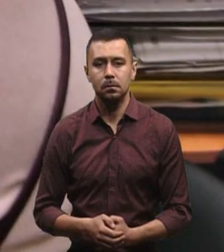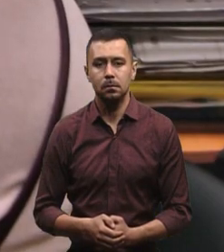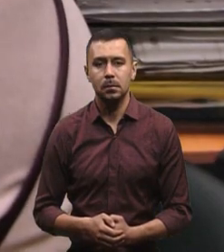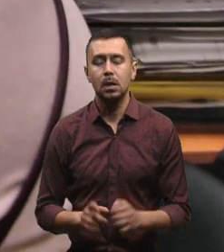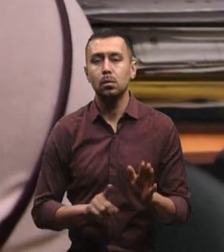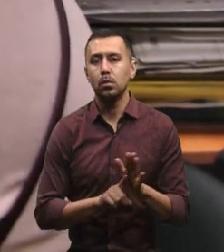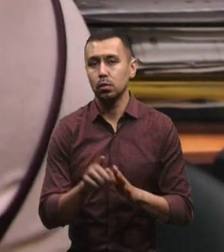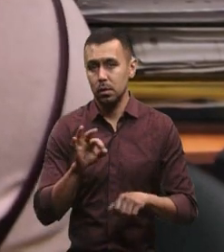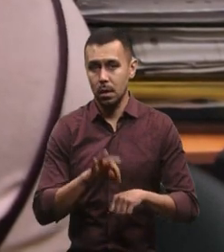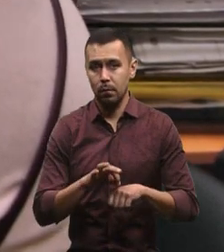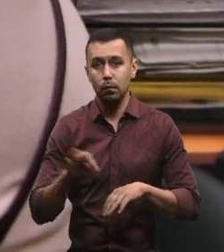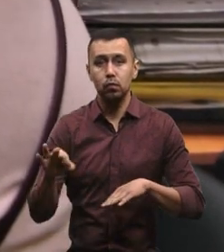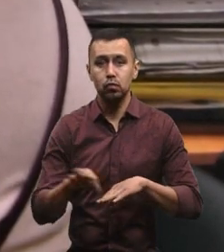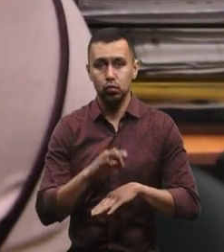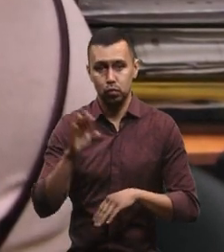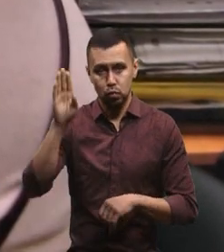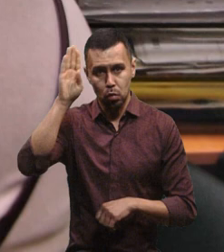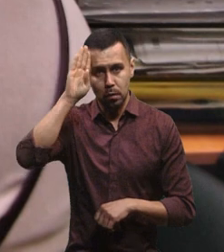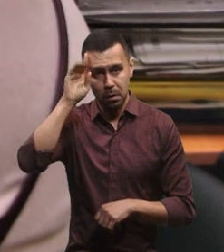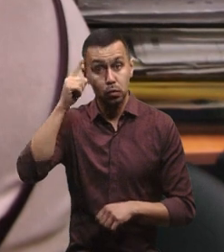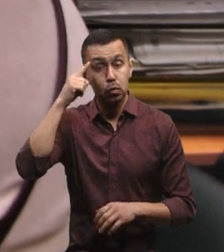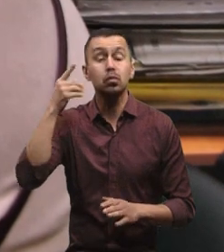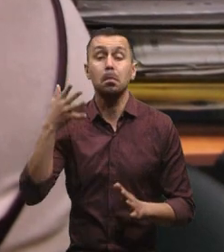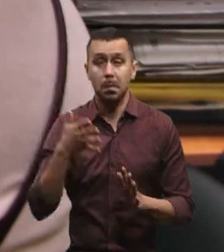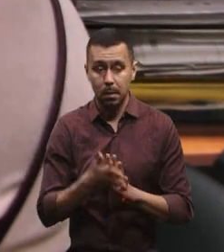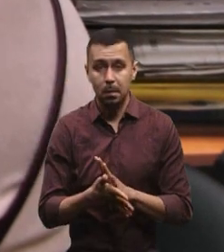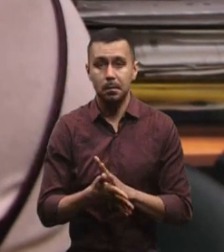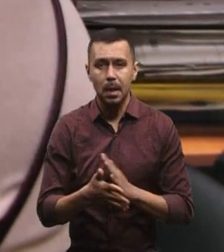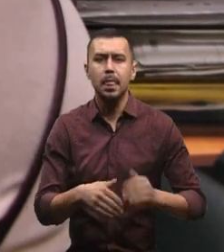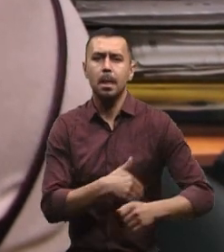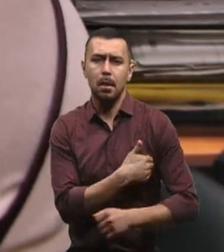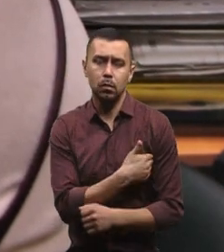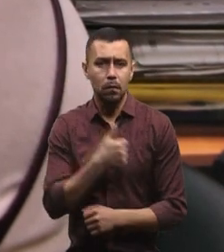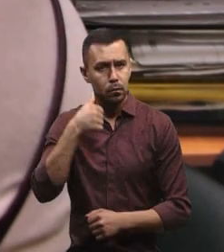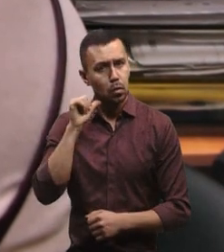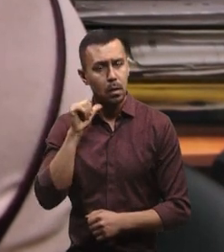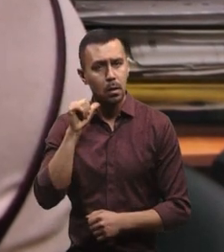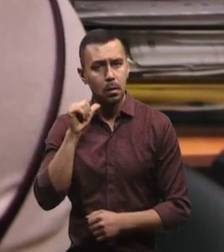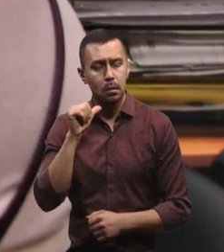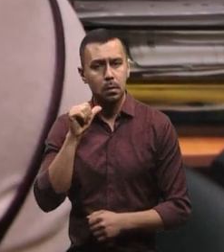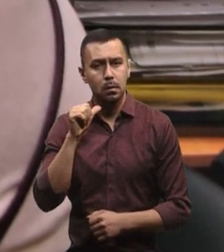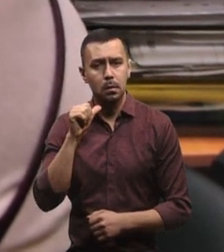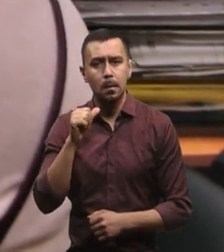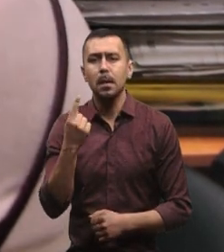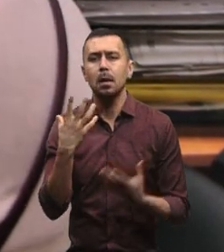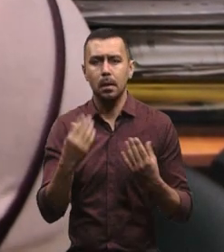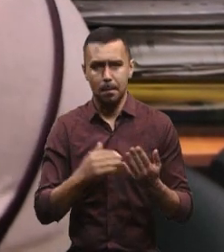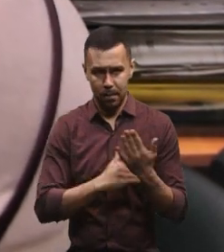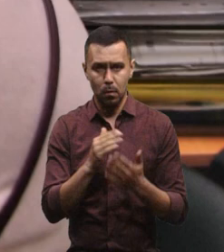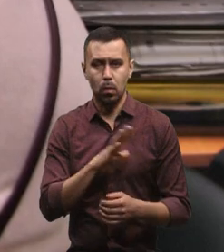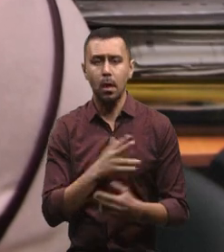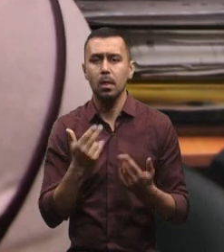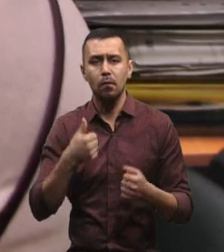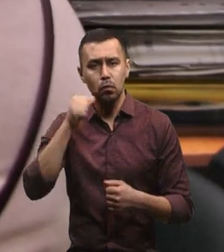Спочатку захворів чоловік. Зрозуміло. Температура вчора, перший день підвищилась.